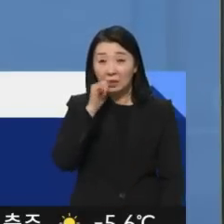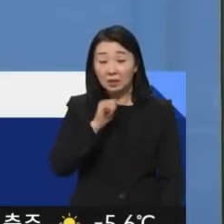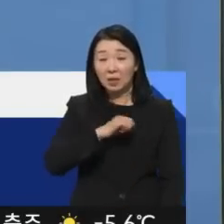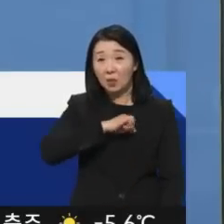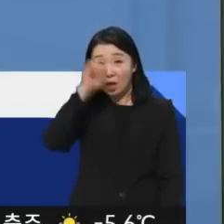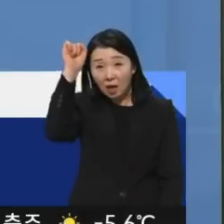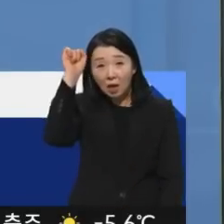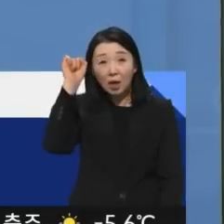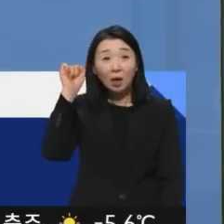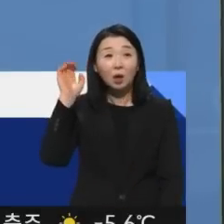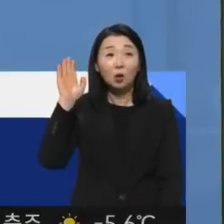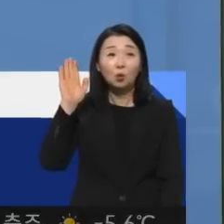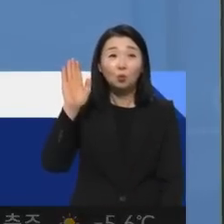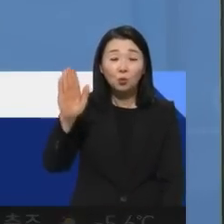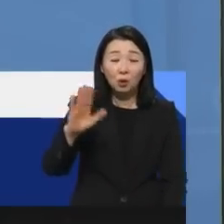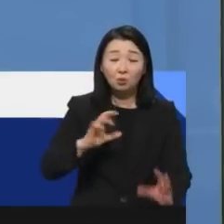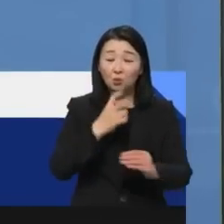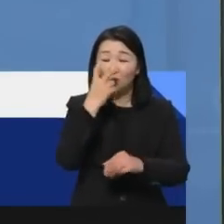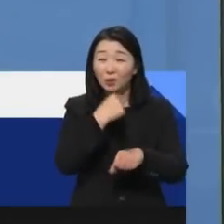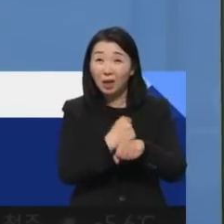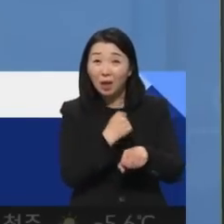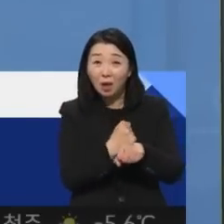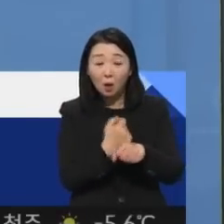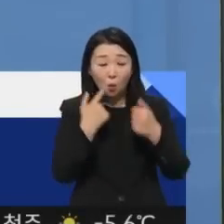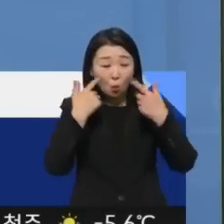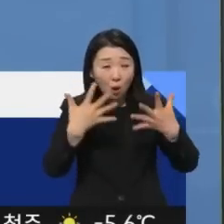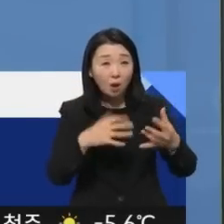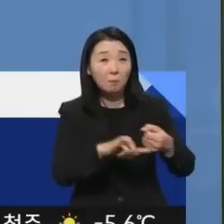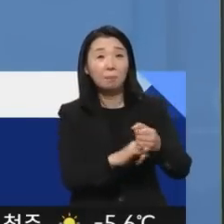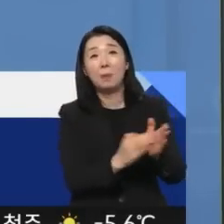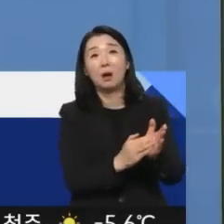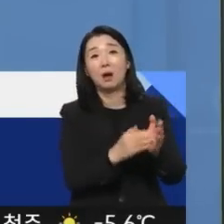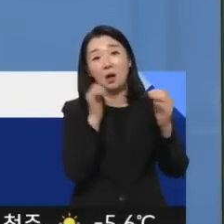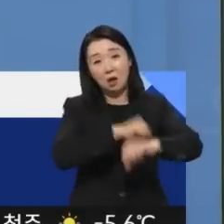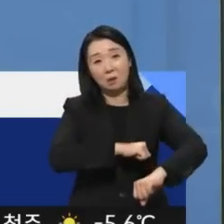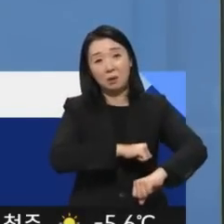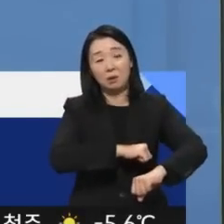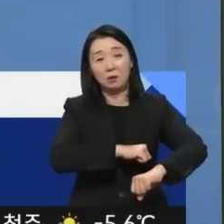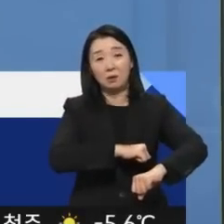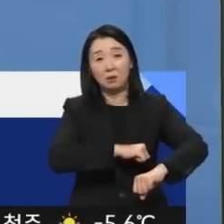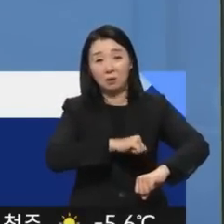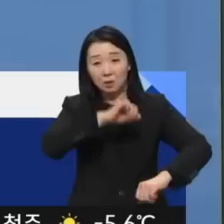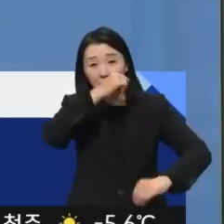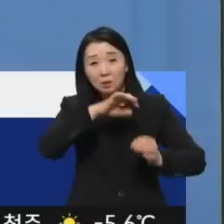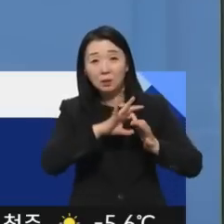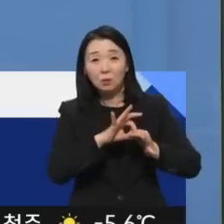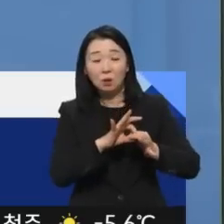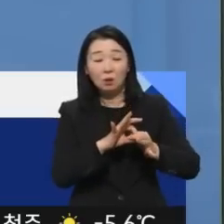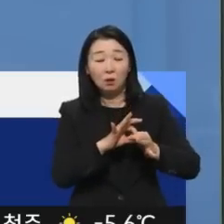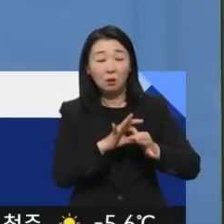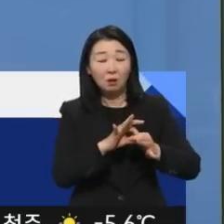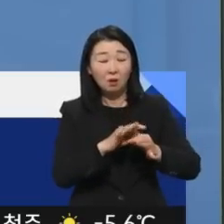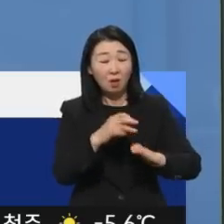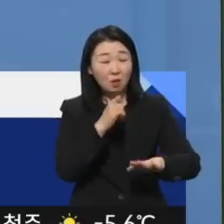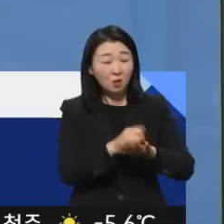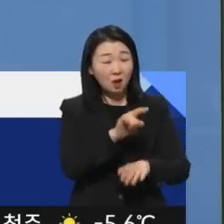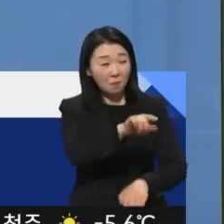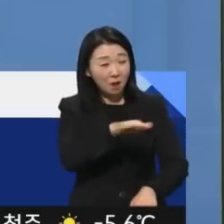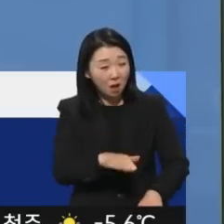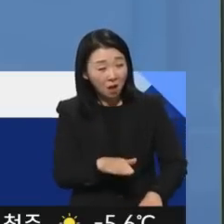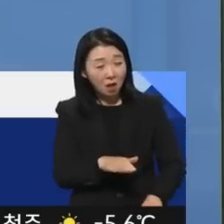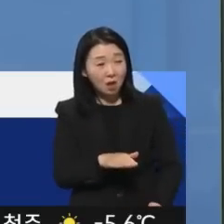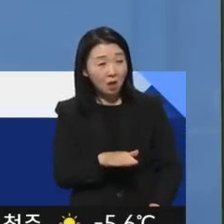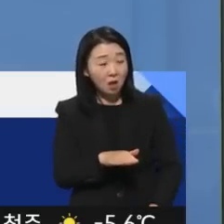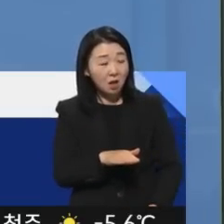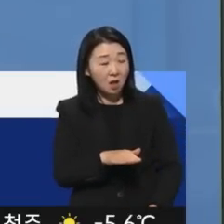다음 국정조사를 실시하자고 분명히 합의했습니다. 예산안에 대해서는 한 발도 물러설 수 없다고